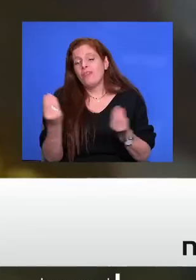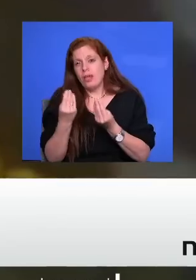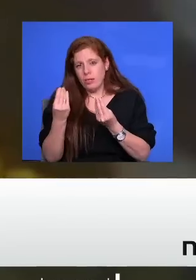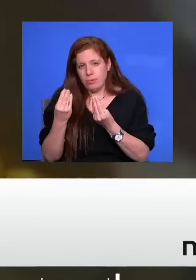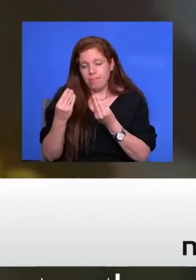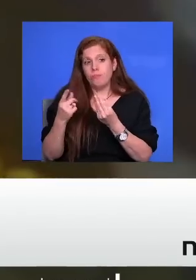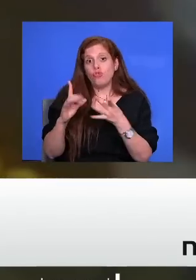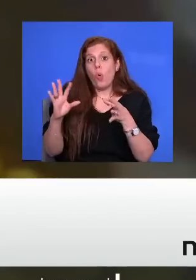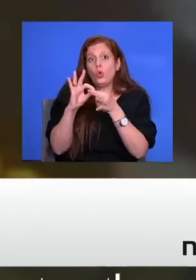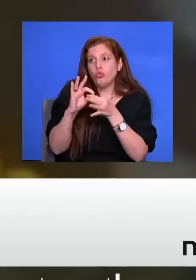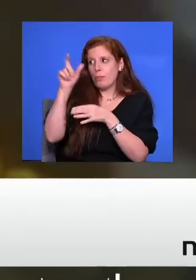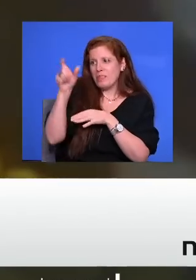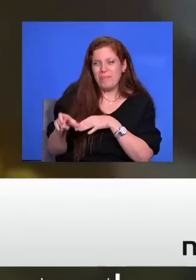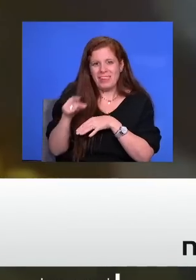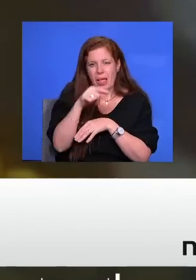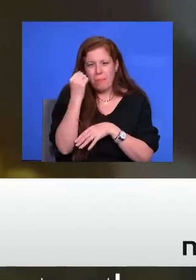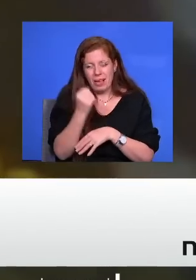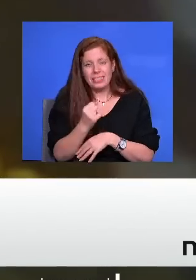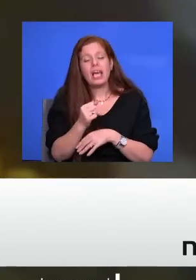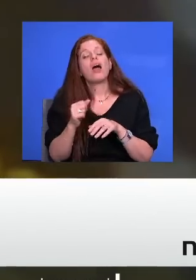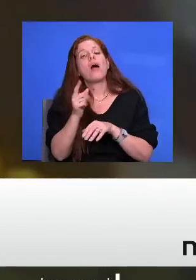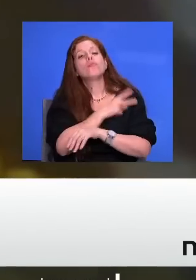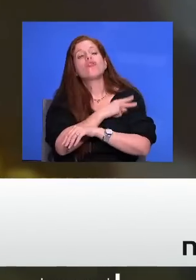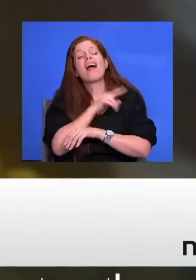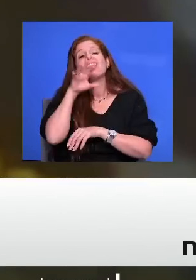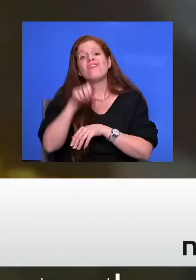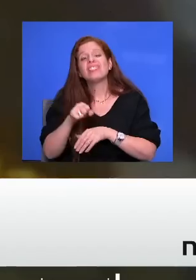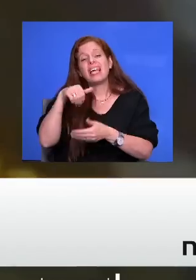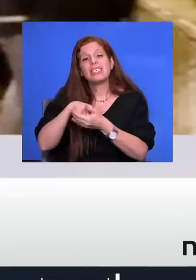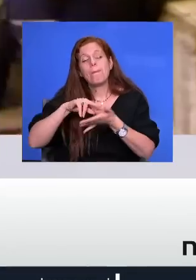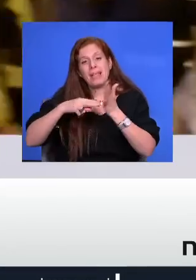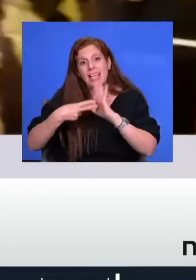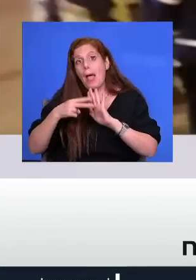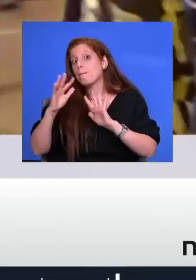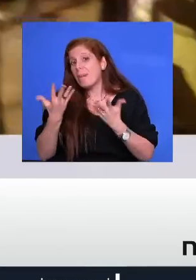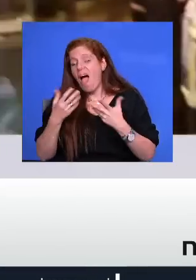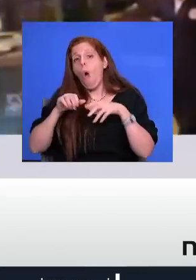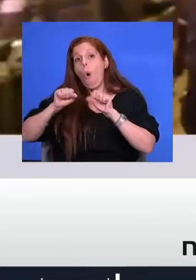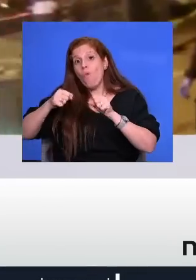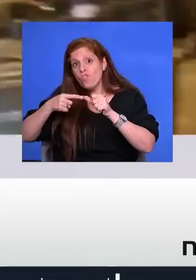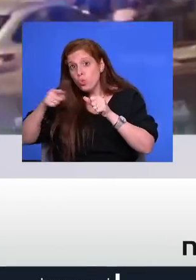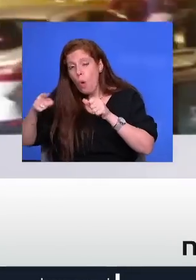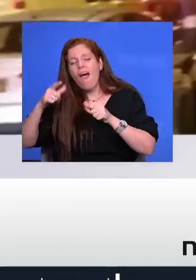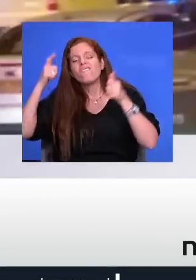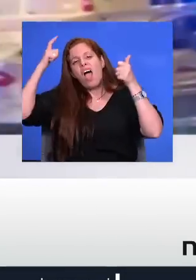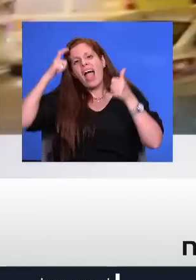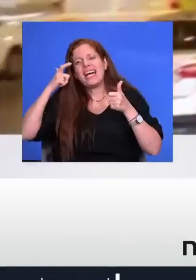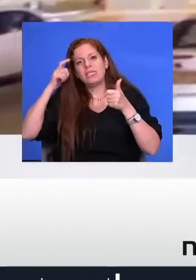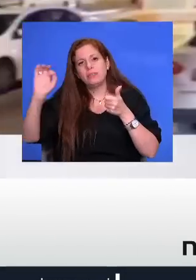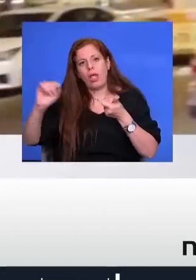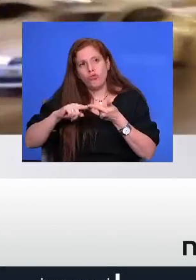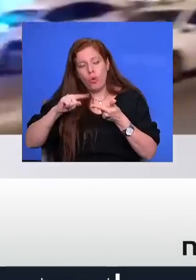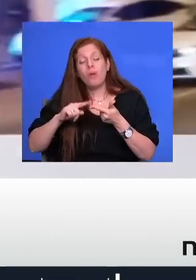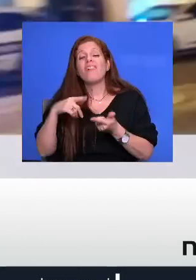לביצוע הרצח עצמו, והמשטרה תפסה אותם בדירתו, עם האופנוע שלו והכסדה שלו. לפי תיעוד שיש בידי